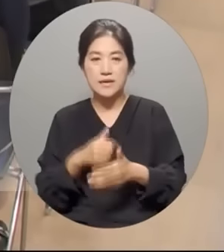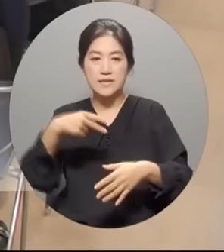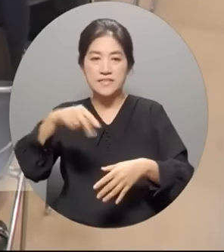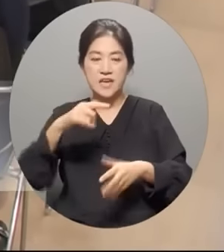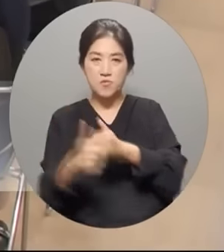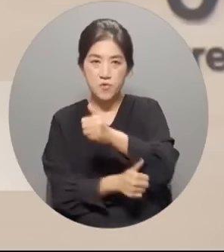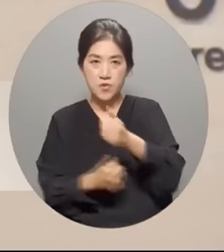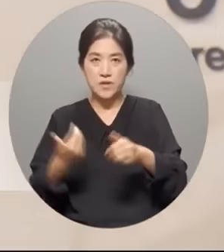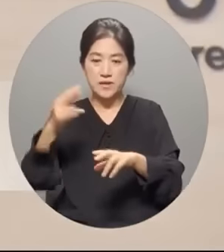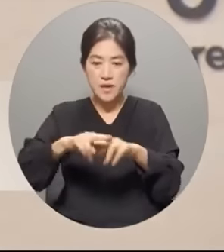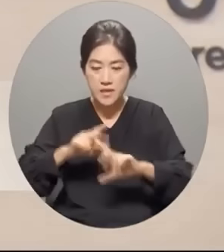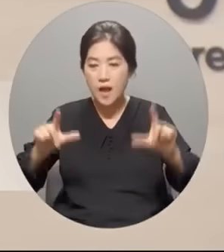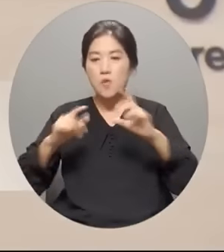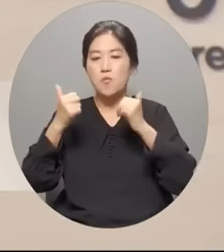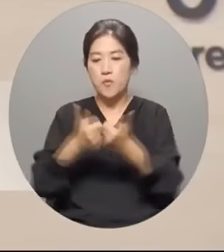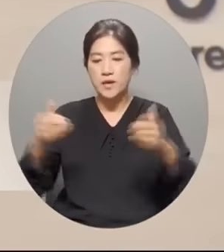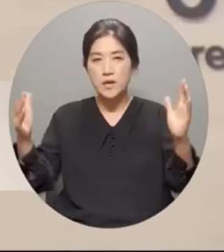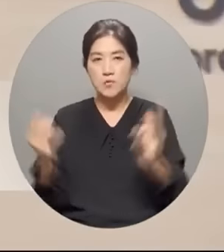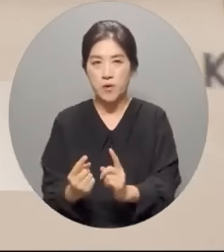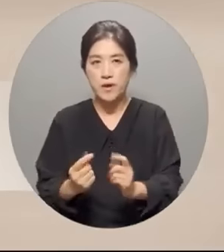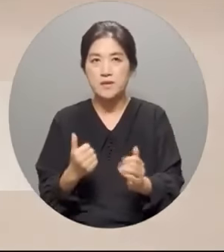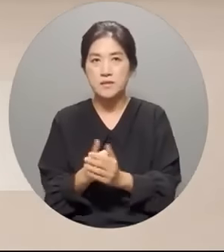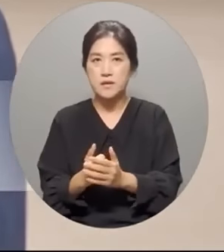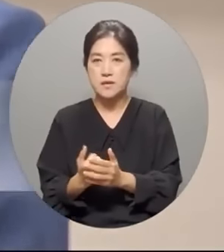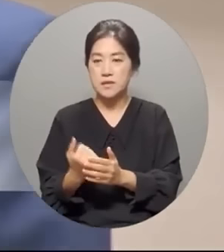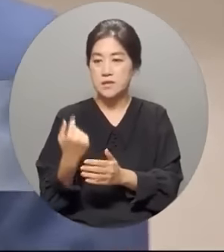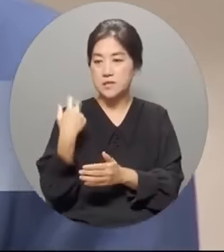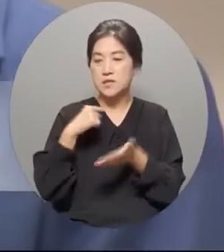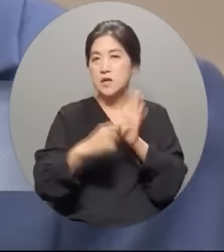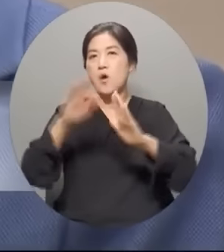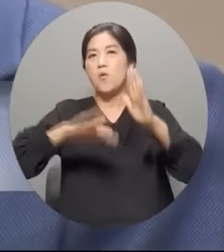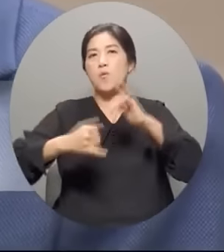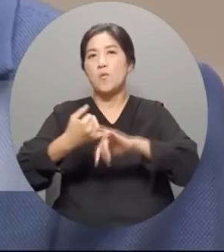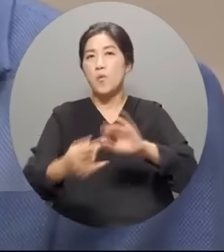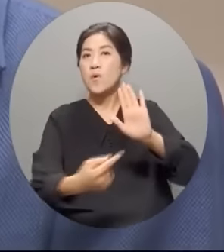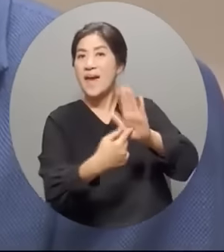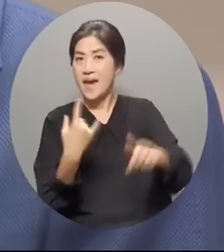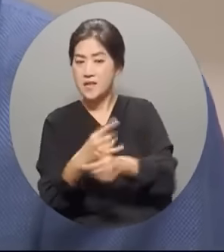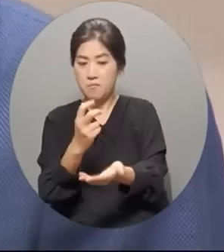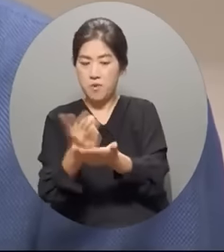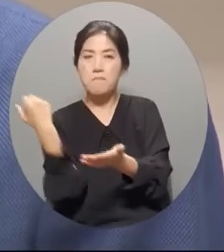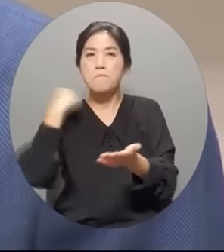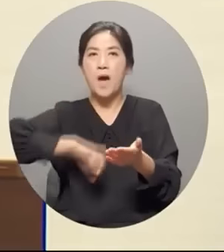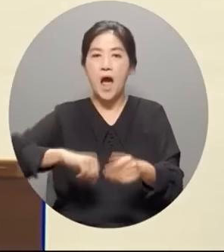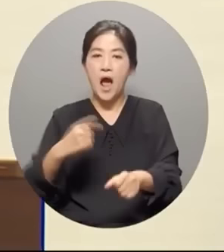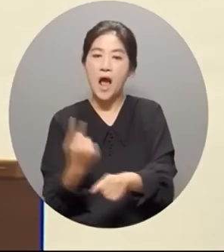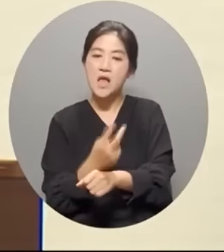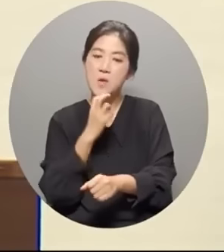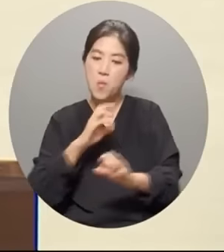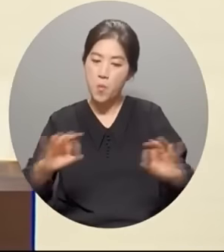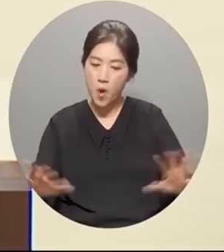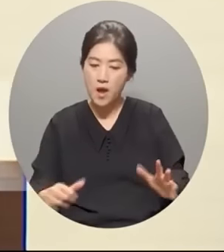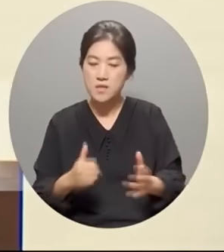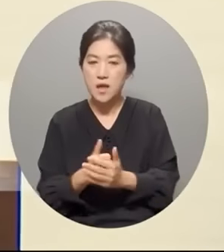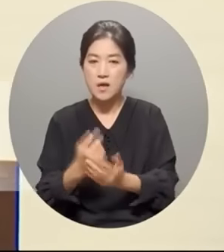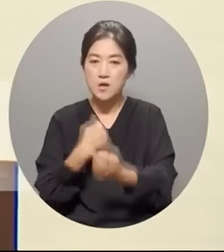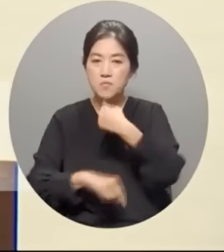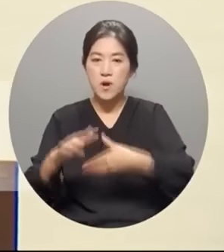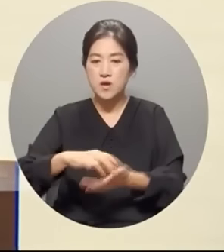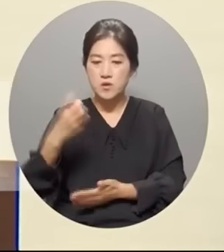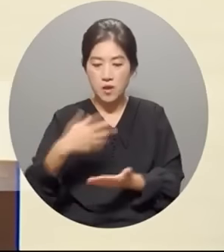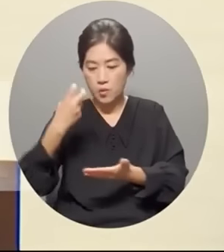취임 당의 회의를 소집해 이틀전 공지하는 회의 규칙을 어겼고 겨우 한시간 반 동안 지원자여